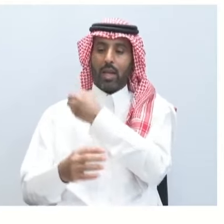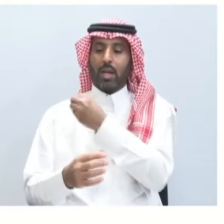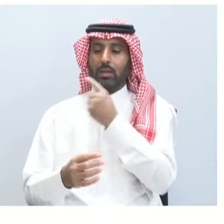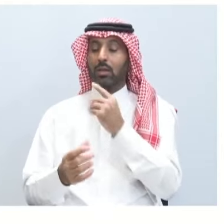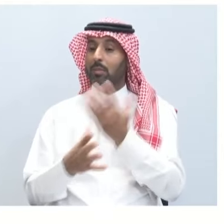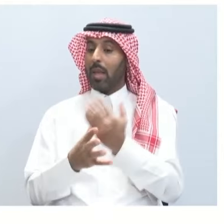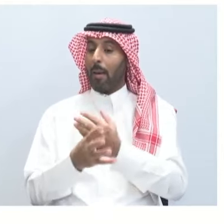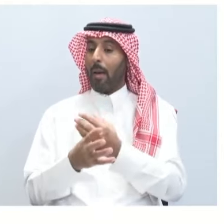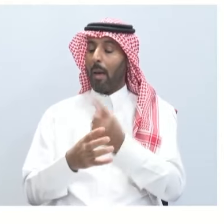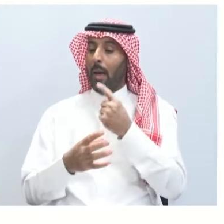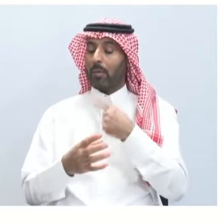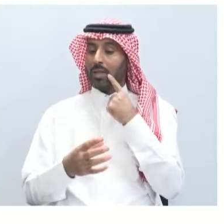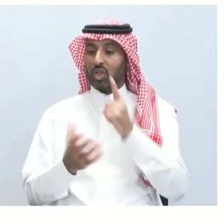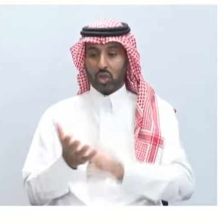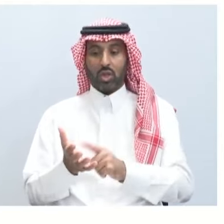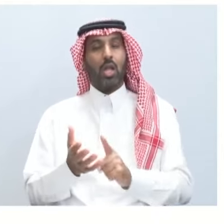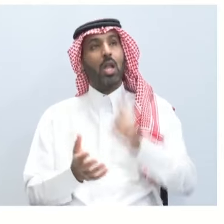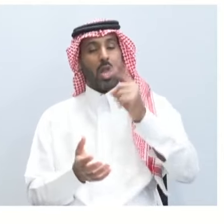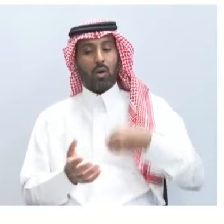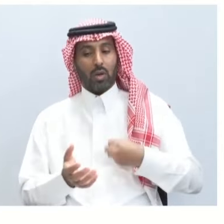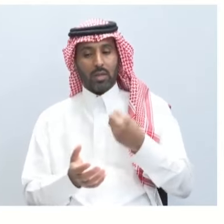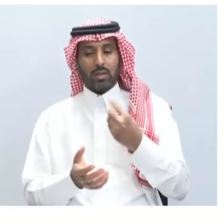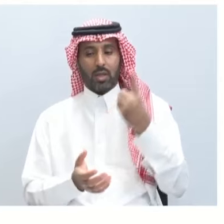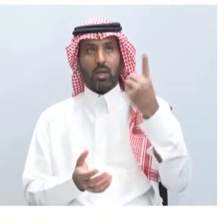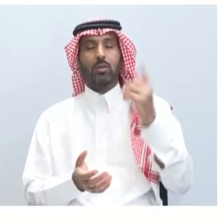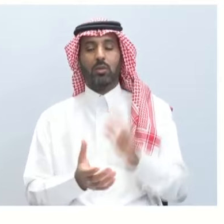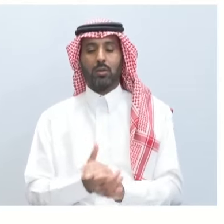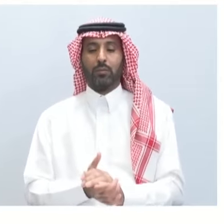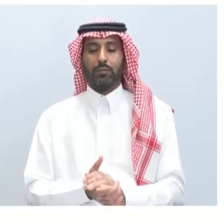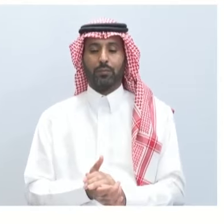مرتب على الاخلاص له عز وجل